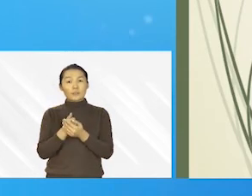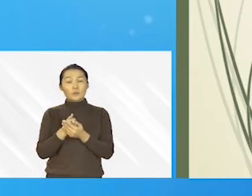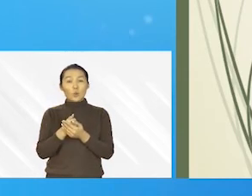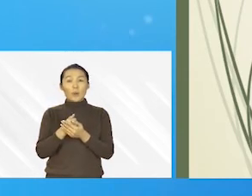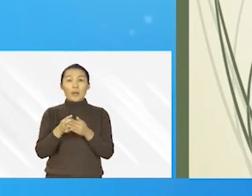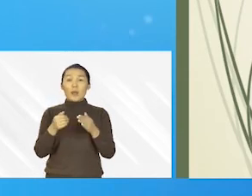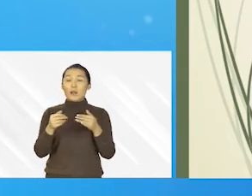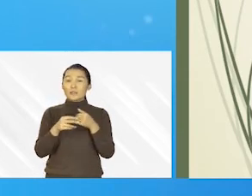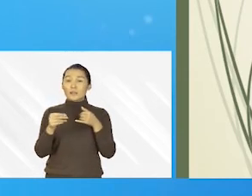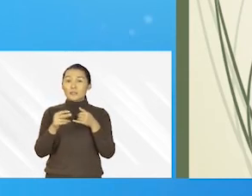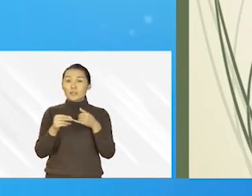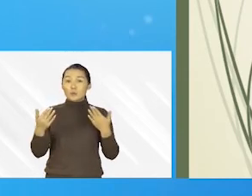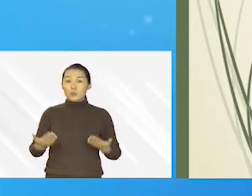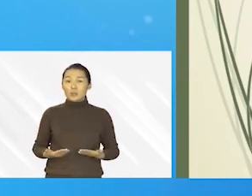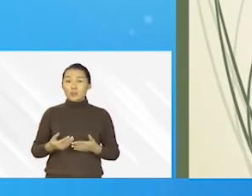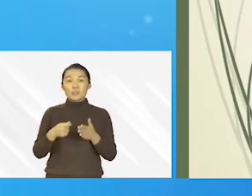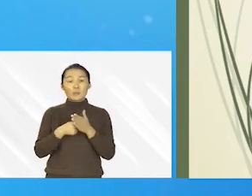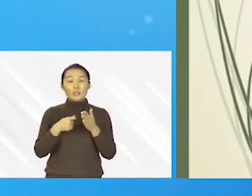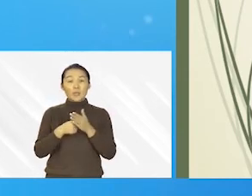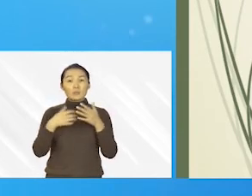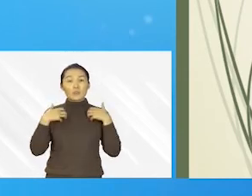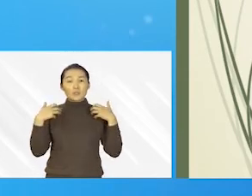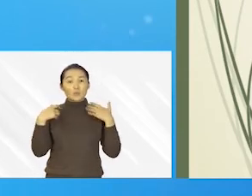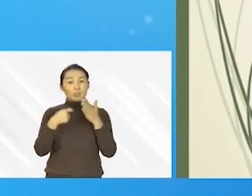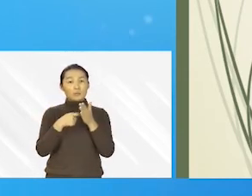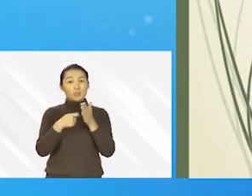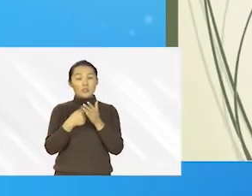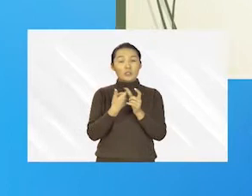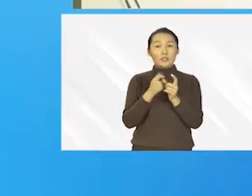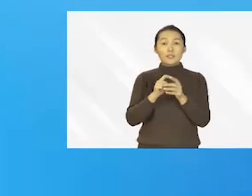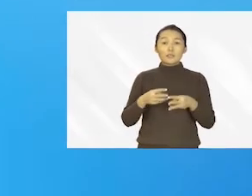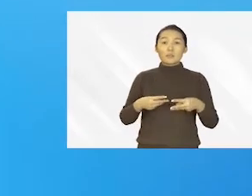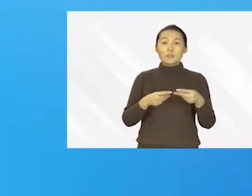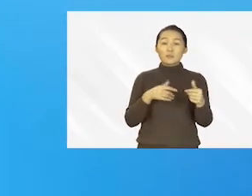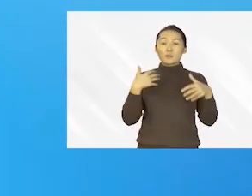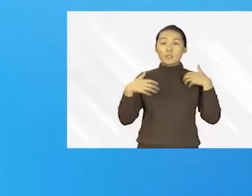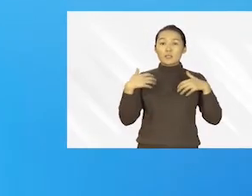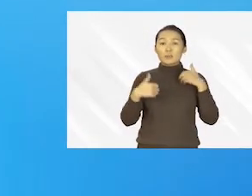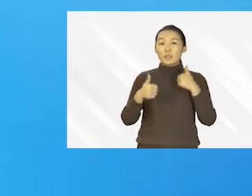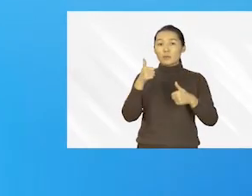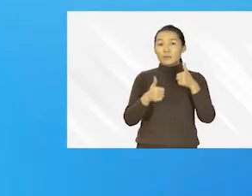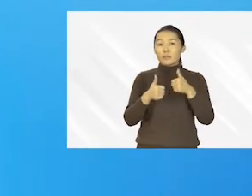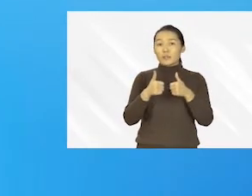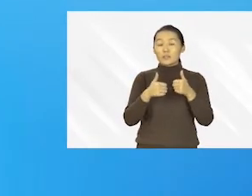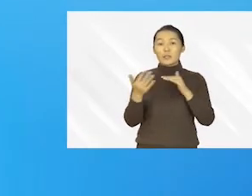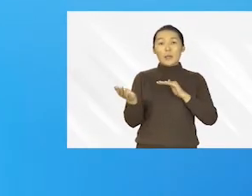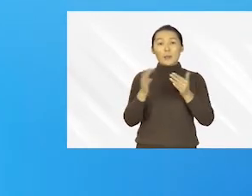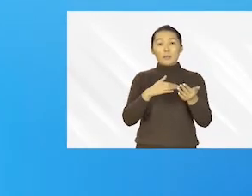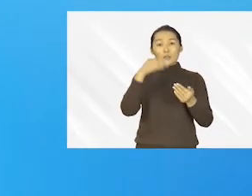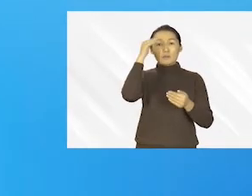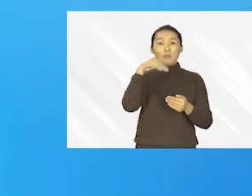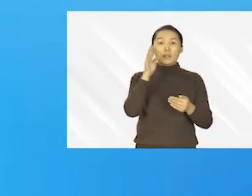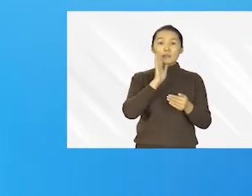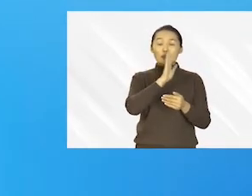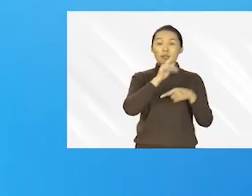и питаются животной пищей. Это способствует ослаблению конкуренции между родителями